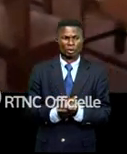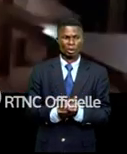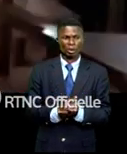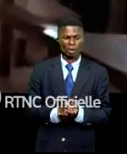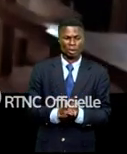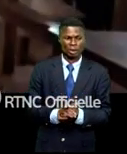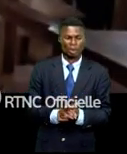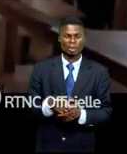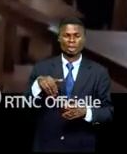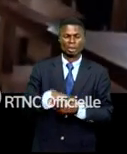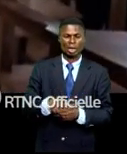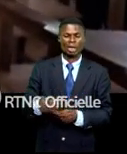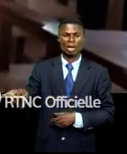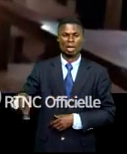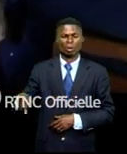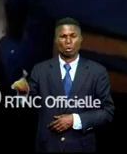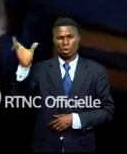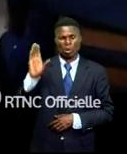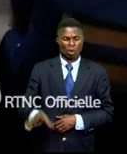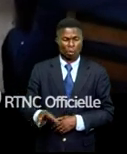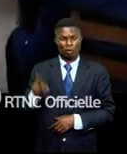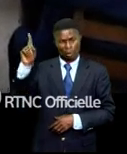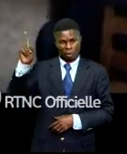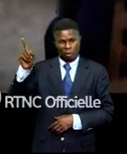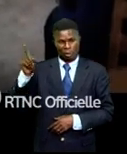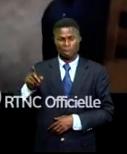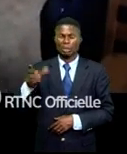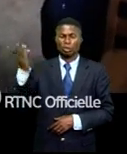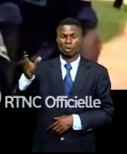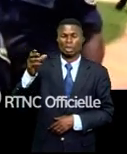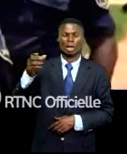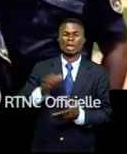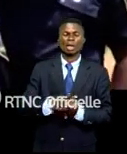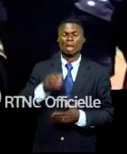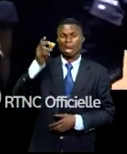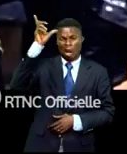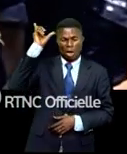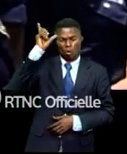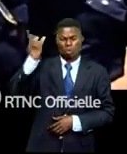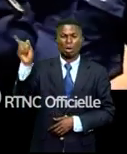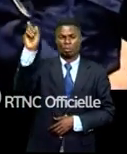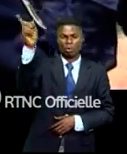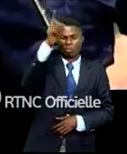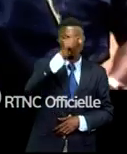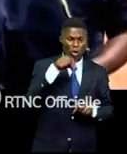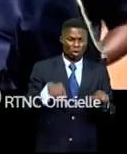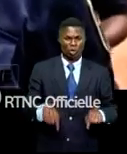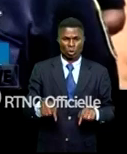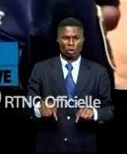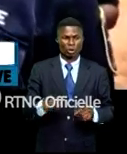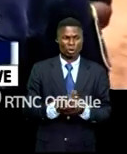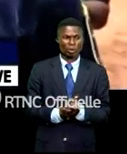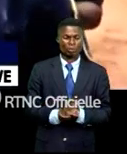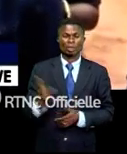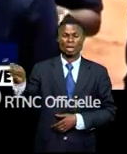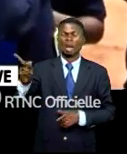dans le Congo central, au CI de Kassangoulou, soit à Lubumbashi, au centre de Kassapa. Mais aujourd'hui, l'espace